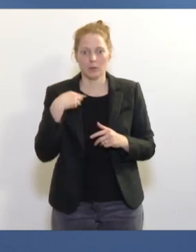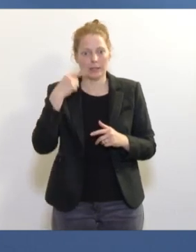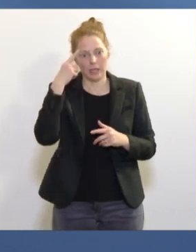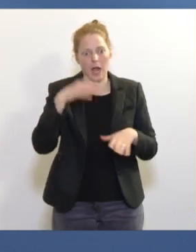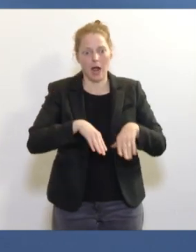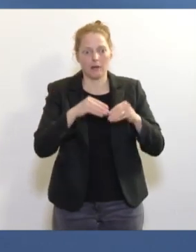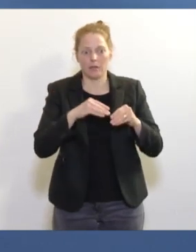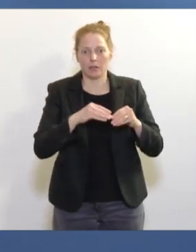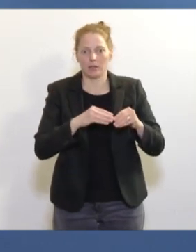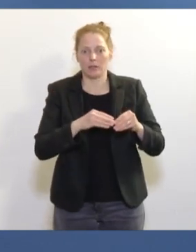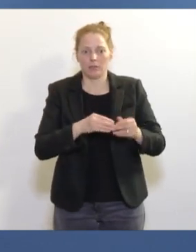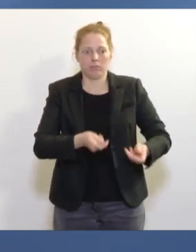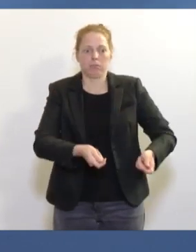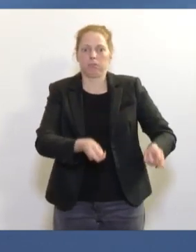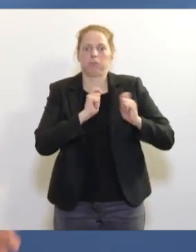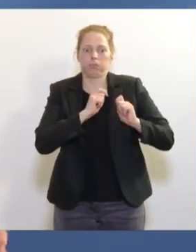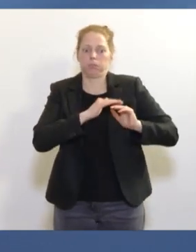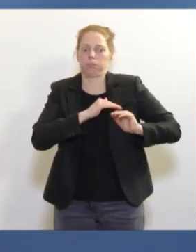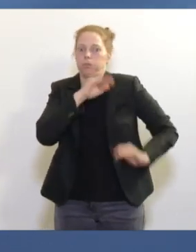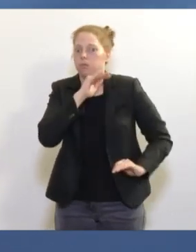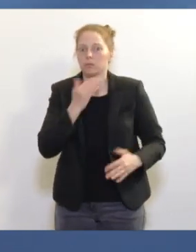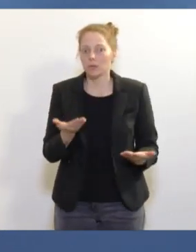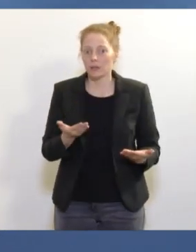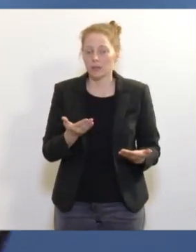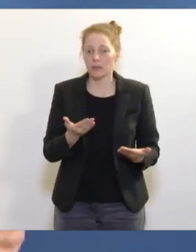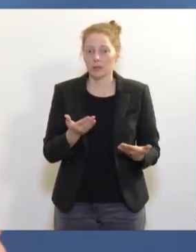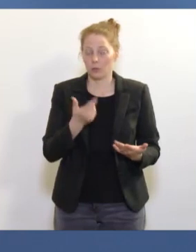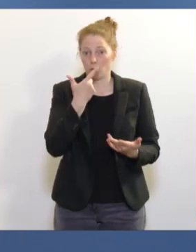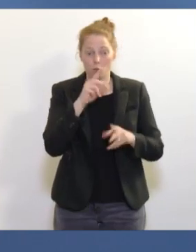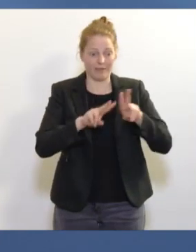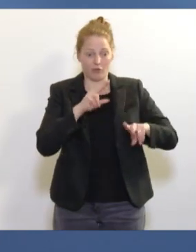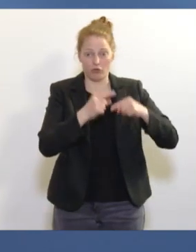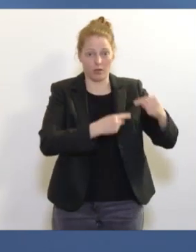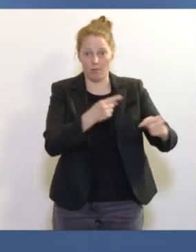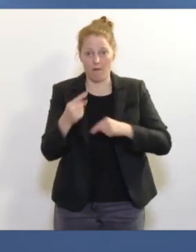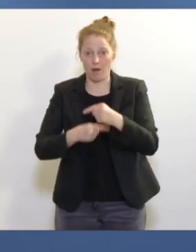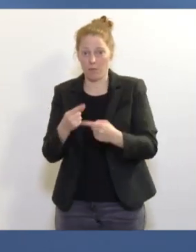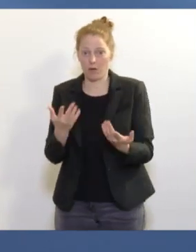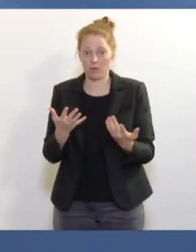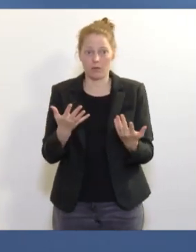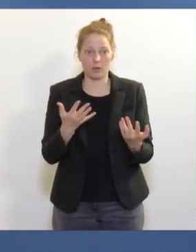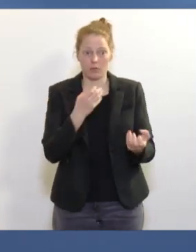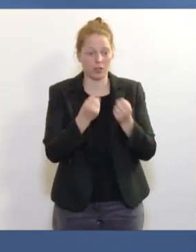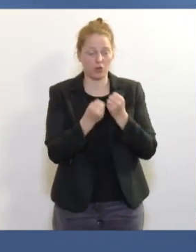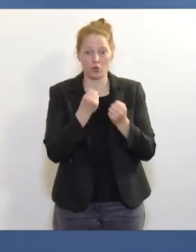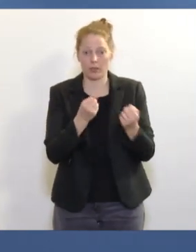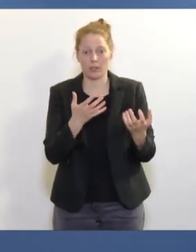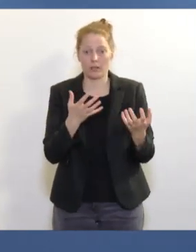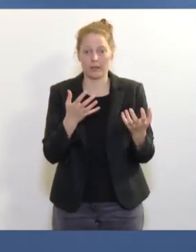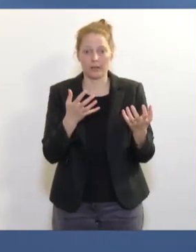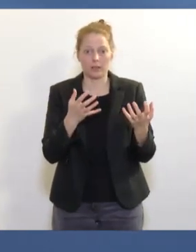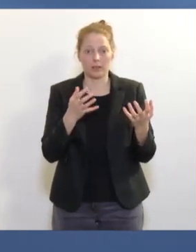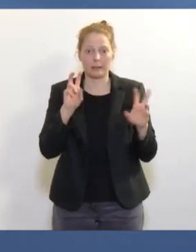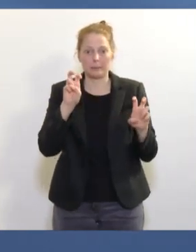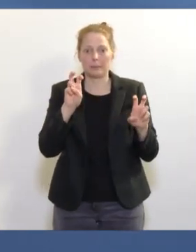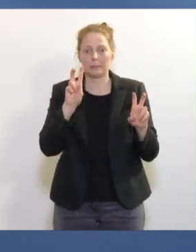am Anfang. Ich meine, du hattest mal einerseits noch zwei verschiedene Prozeduren, die sich auch überspielt haben, was für eine gewisse